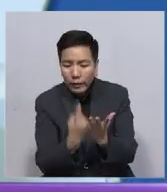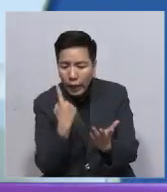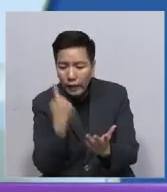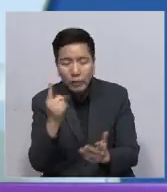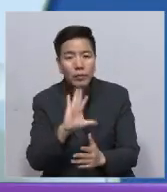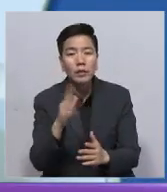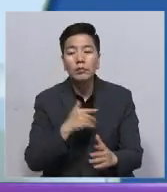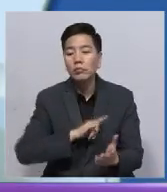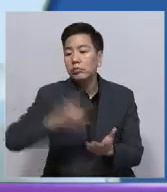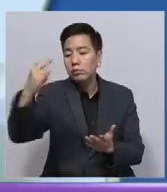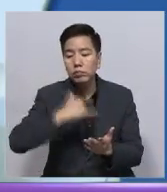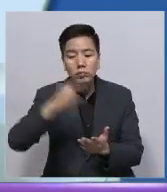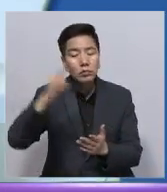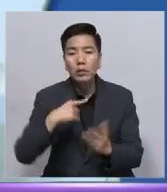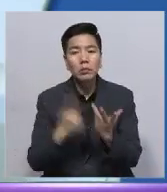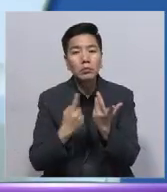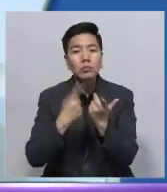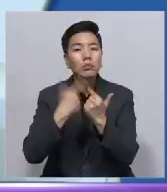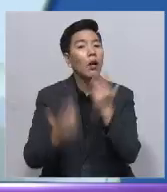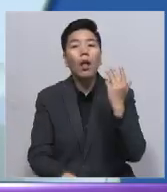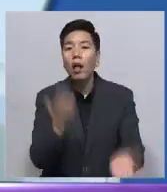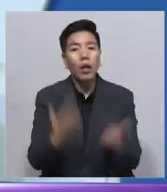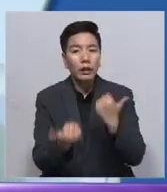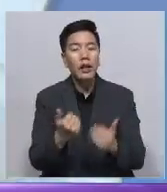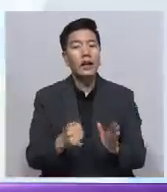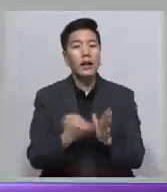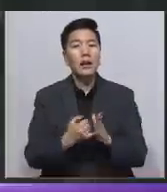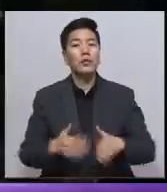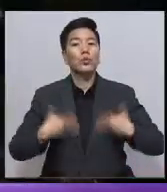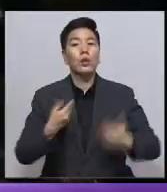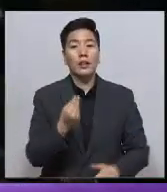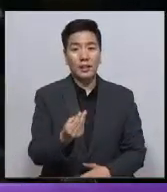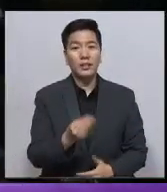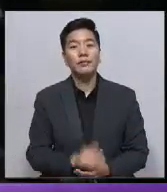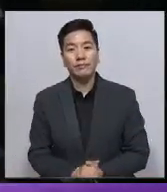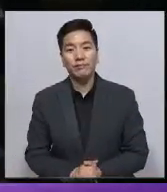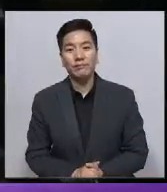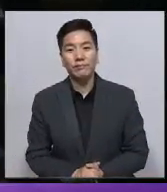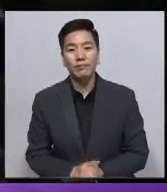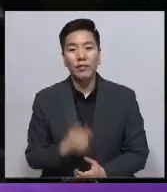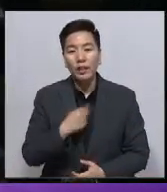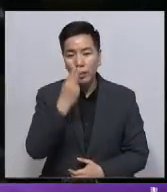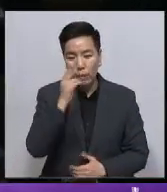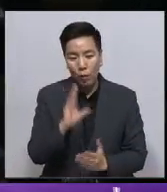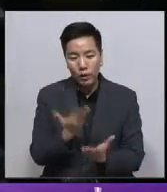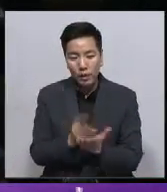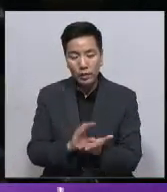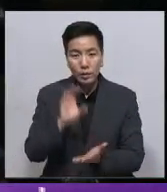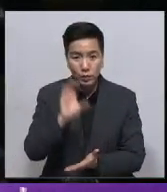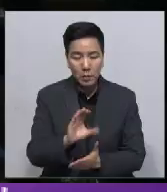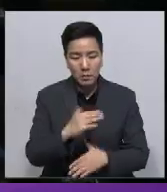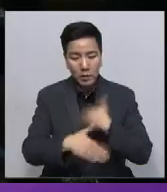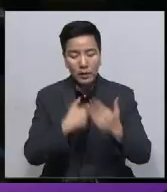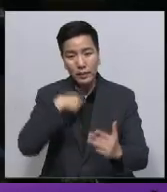นะคะสามารถเข้าออกได้ไม่จำกัดจำนวนนะคะก็เพิ่มความสะดวกให้แก่ท่าน ด้านมุมมองของนักลงทุนต่อการเดินหน้